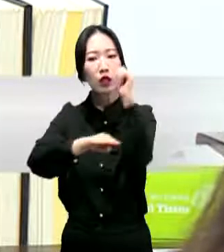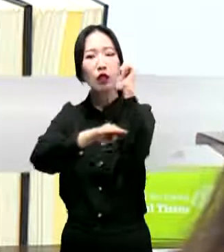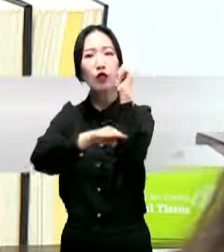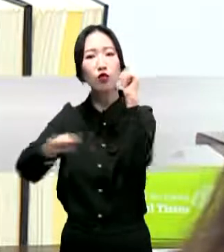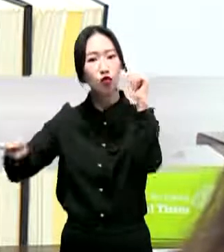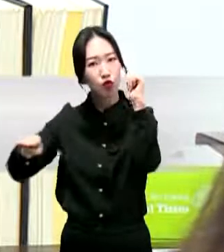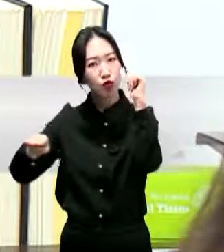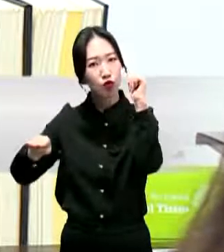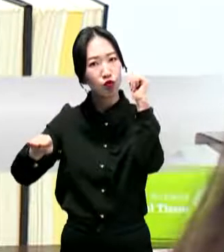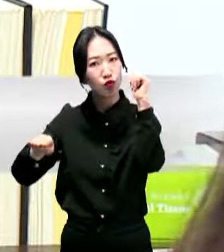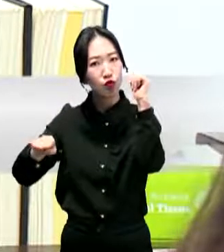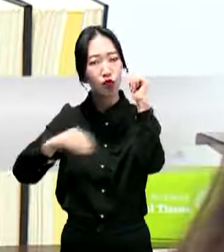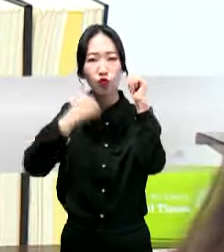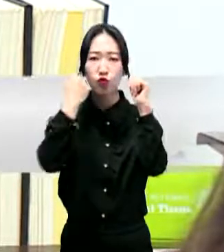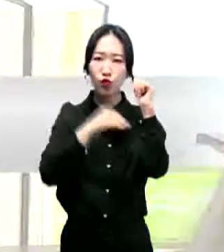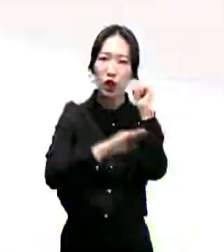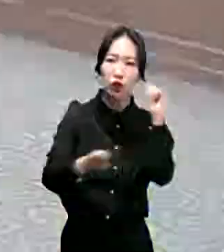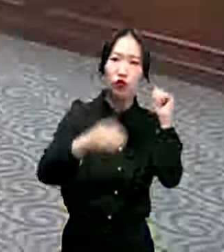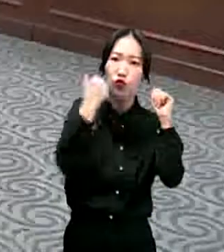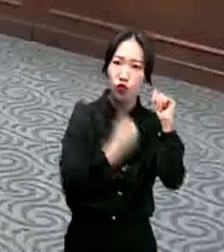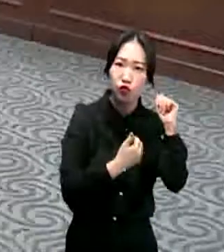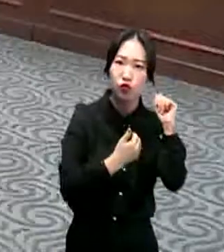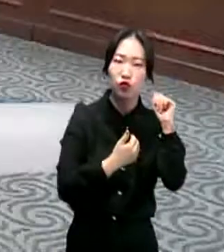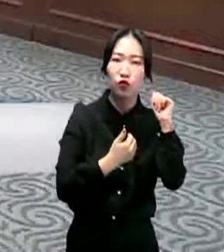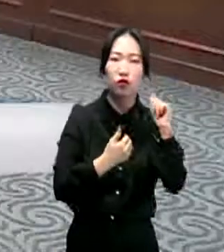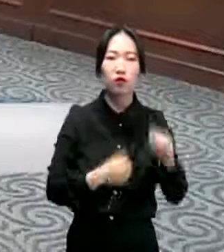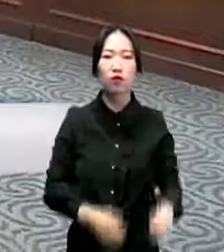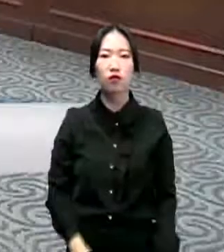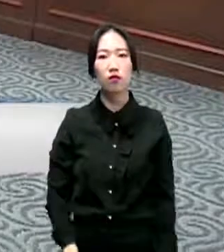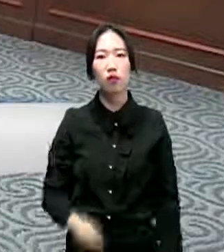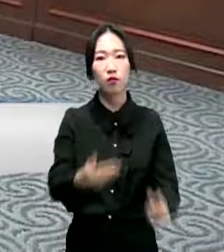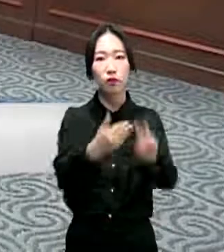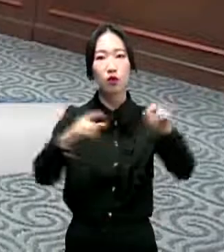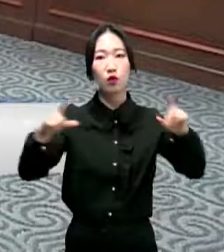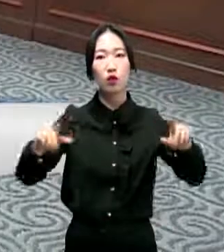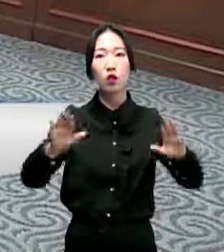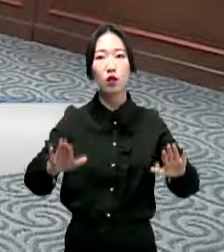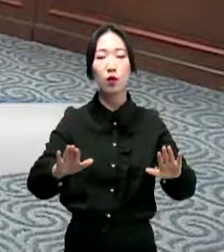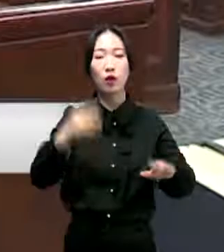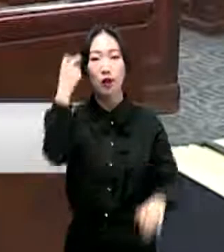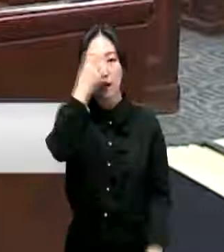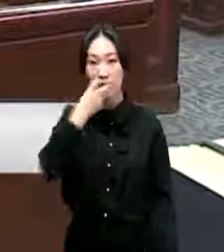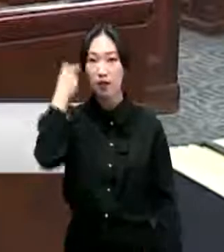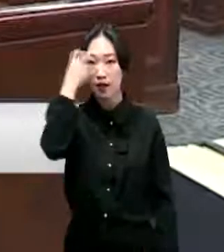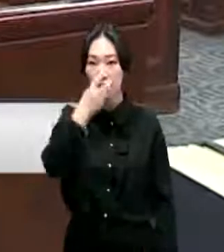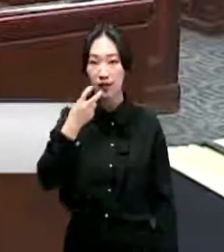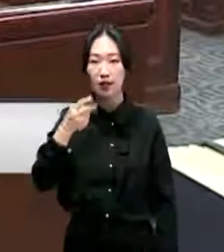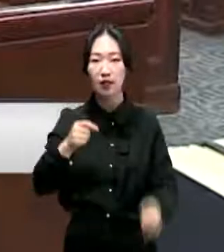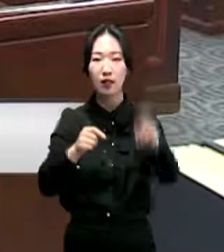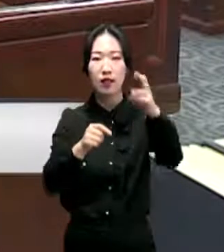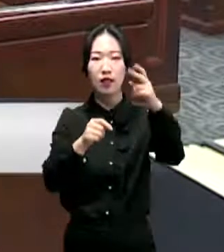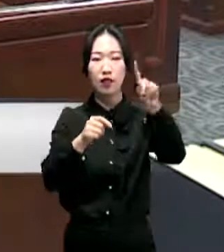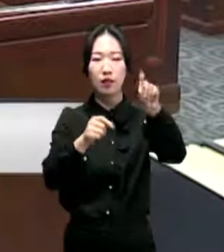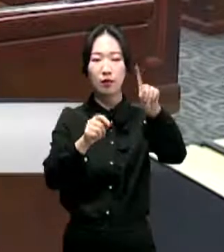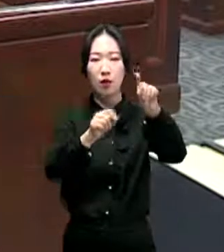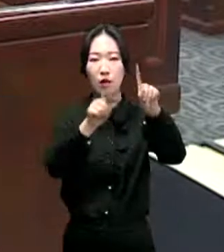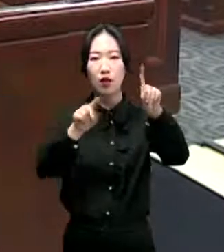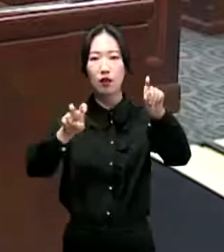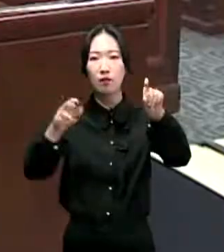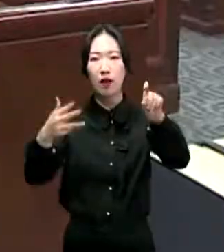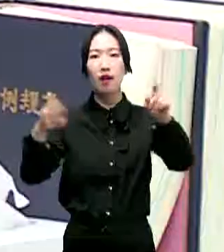공무원님들의 판단 기준이 어디냐? 미추홀구 의회의 이번 행정사무감사는 28일까지